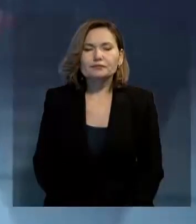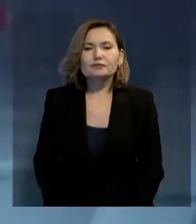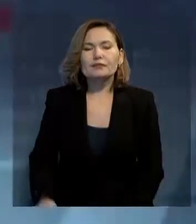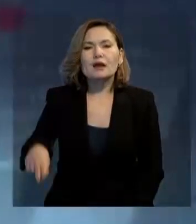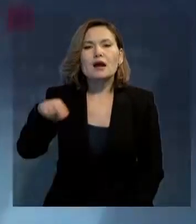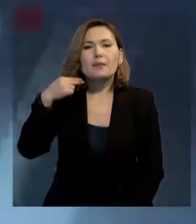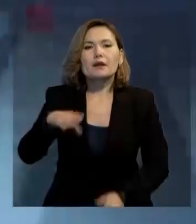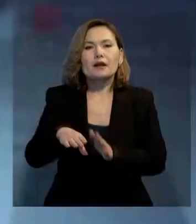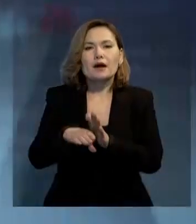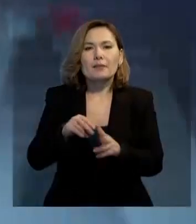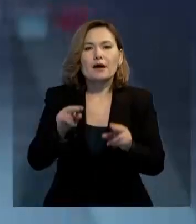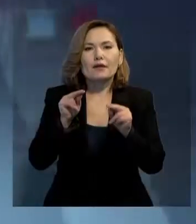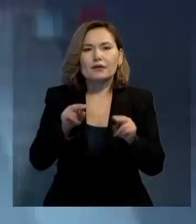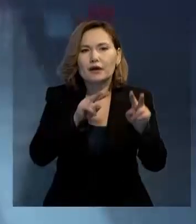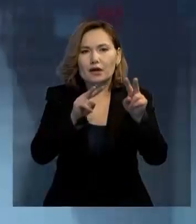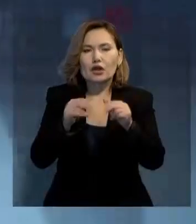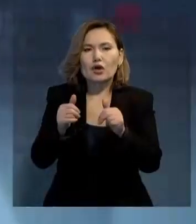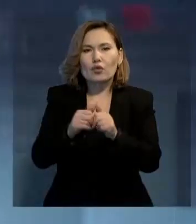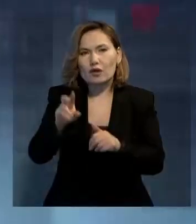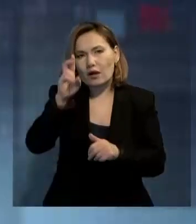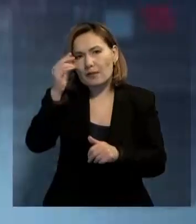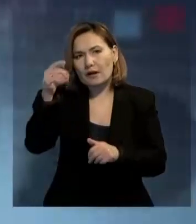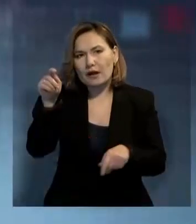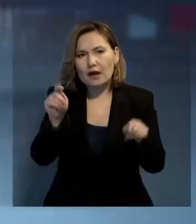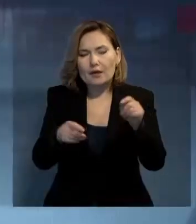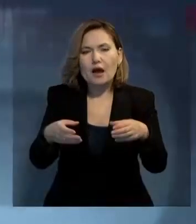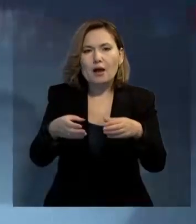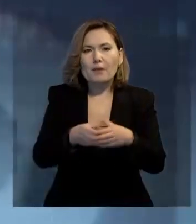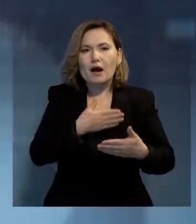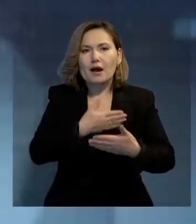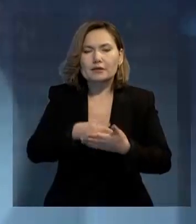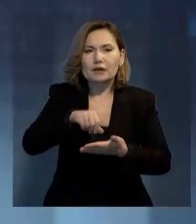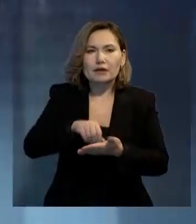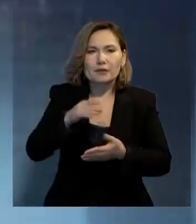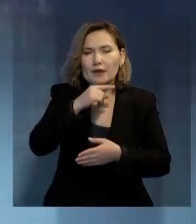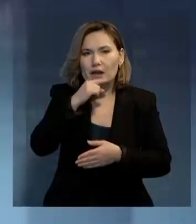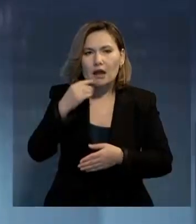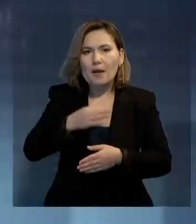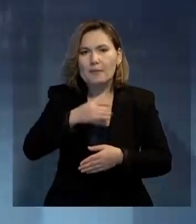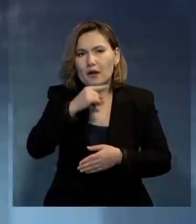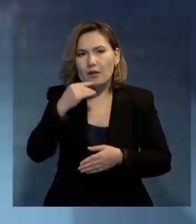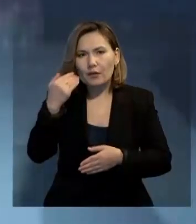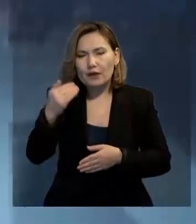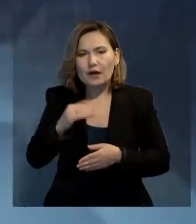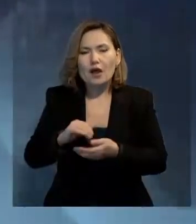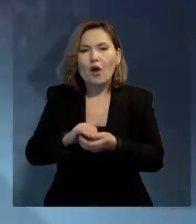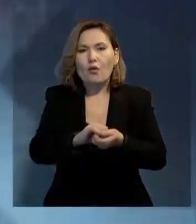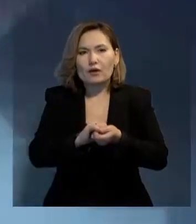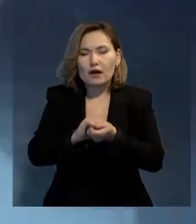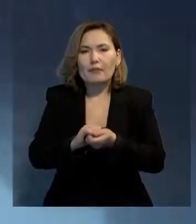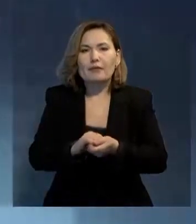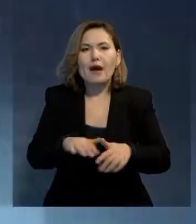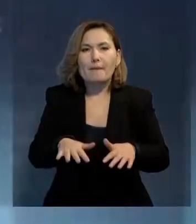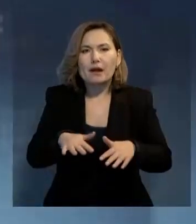Президент сайлауының әділдігін бақылауға көршілес мемлекеттерден келген делегацияларда атсалысады. Ресей мен Беларусь одағы